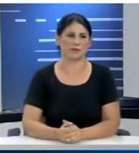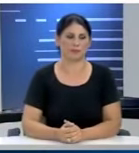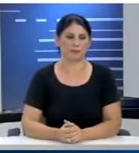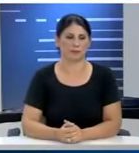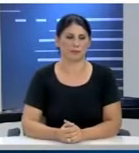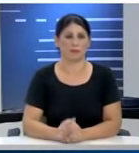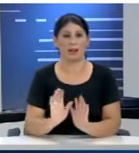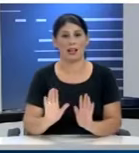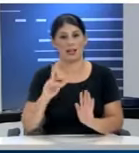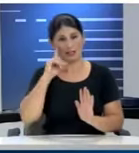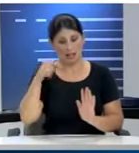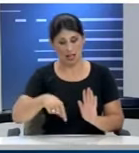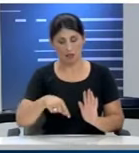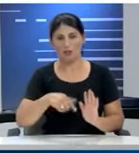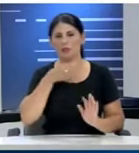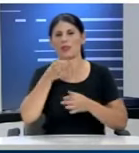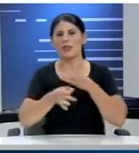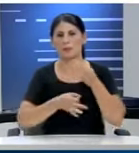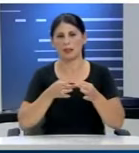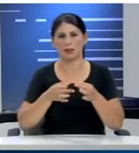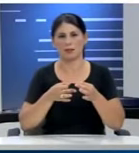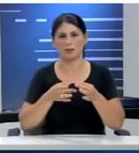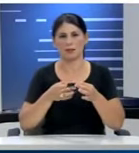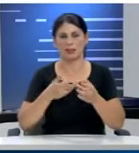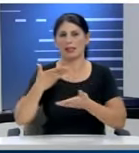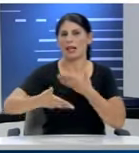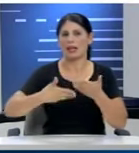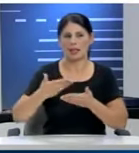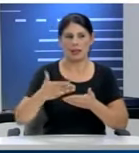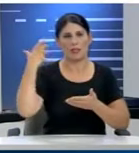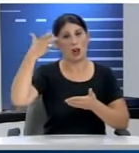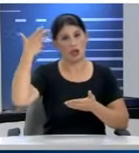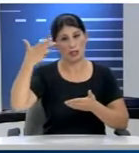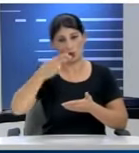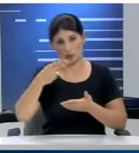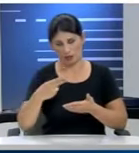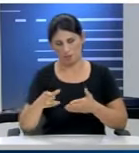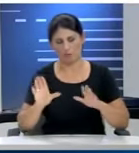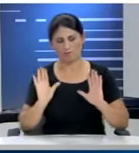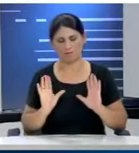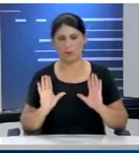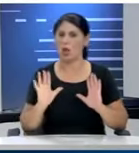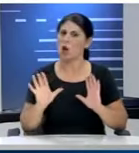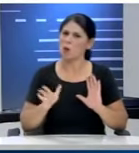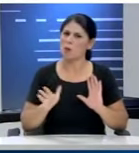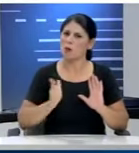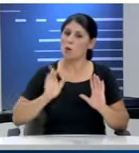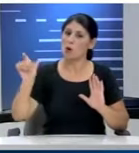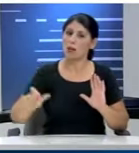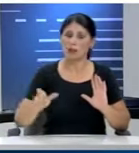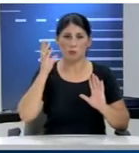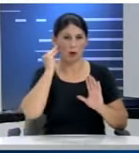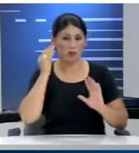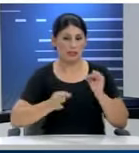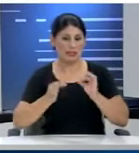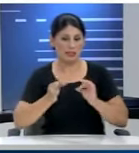Αλλά να ξέρετε ότι εδώ δεν μιλάμε για ένα θεωρητικό ζήτημα. Γιατί μπορεί στους πολίτες που μας ακούνε η